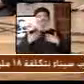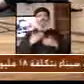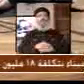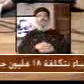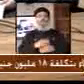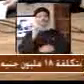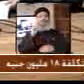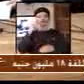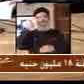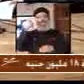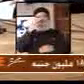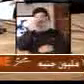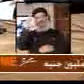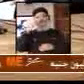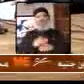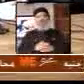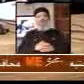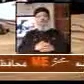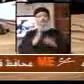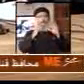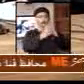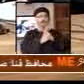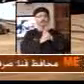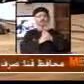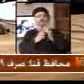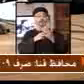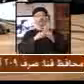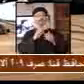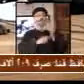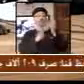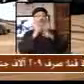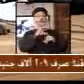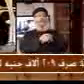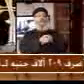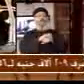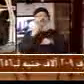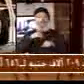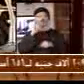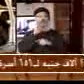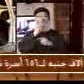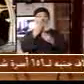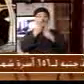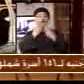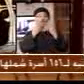خلتهم ما يسيبوهوش، وقاعدين وياه يتعلم